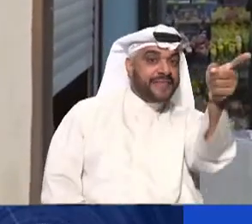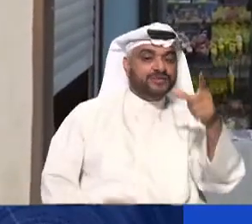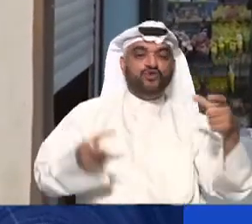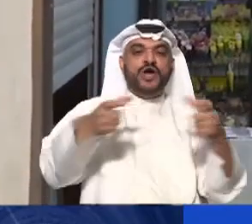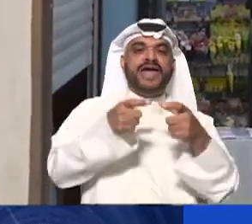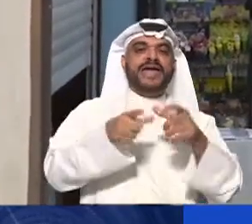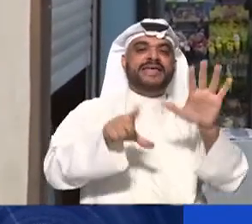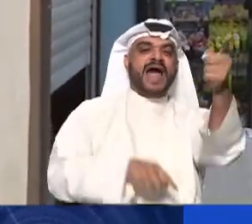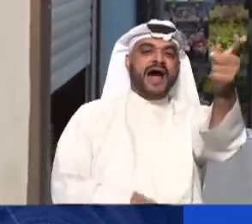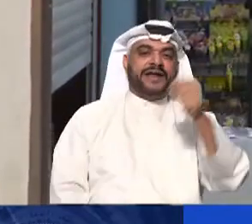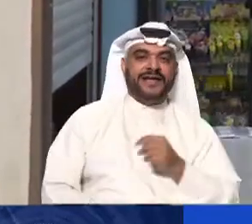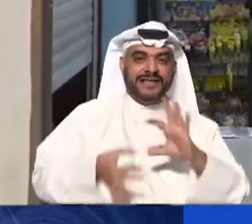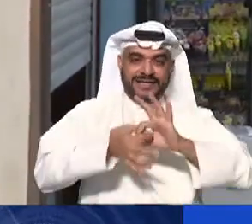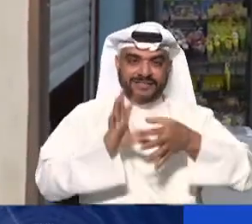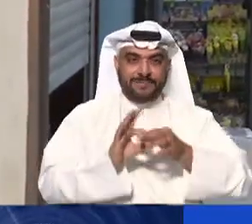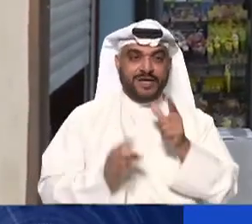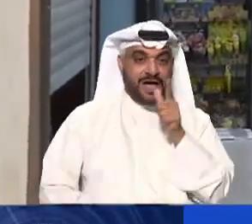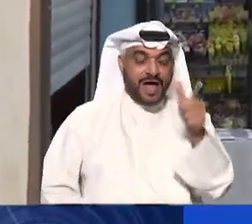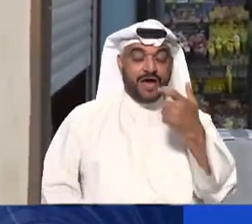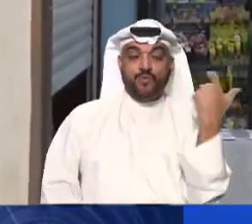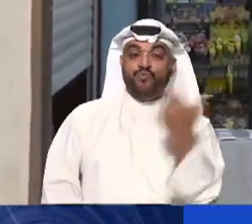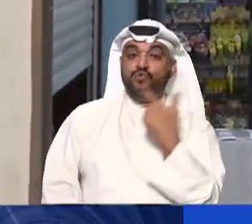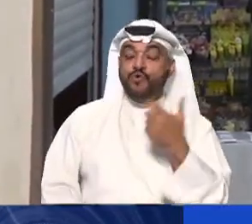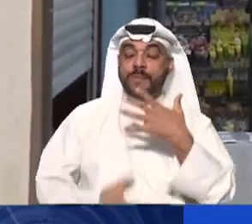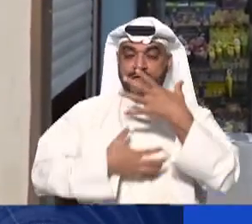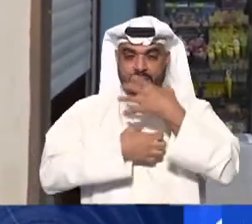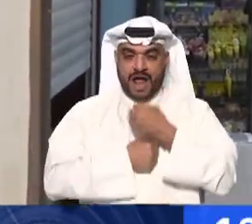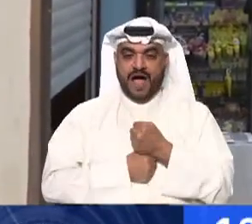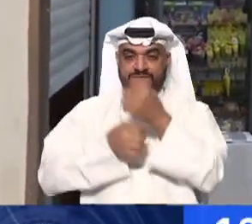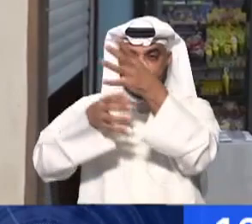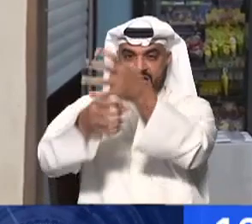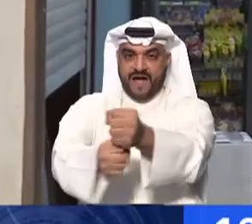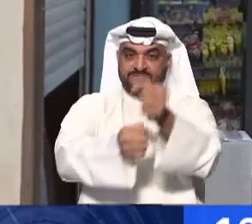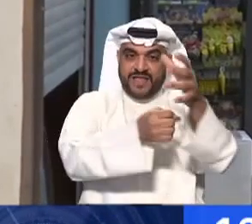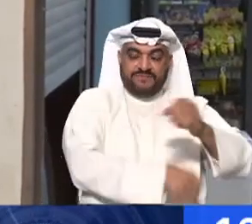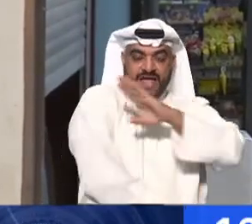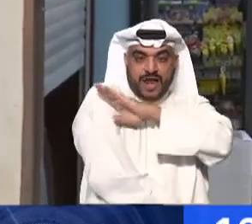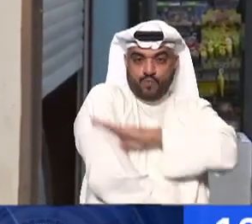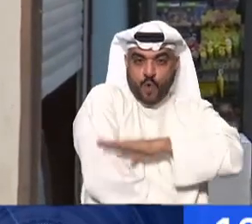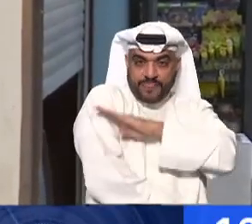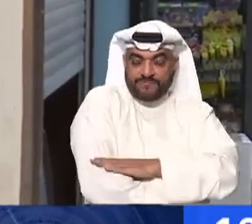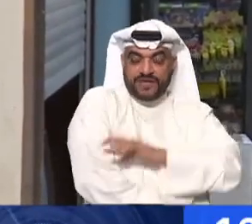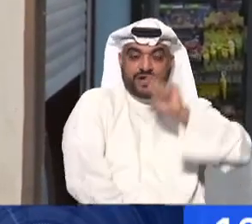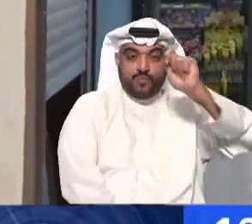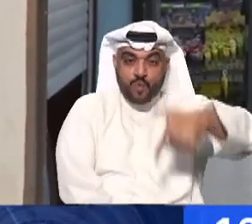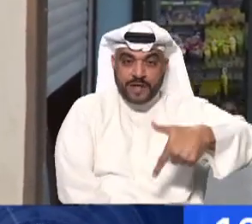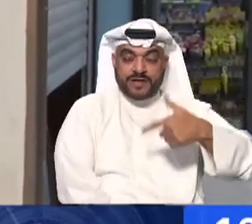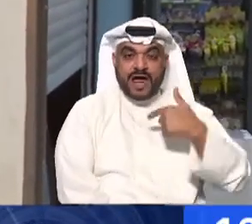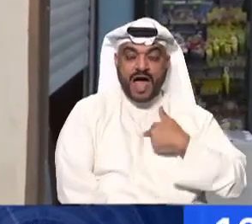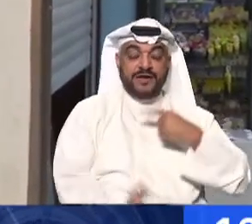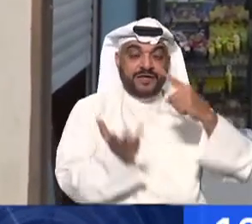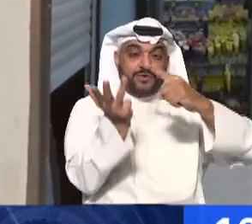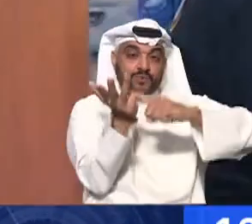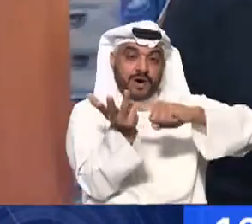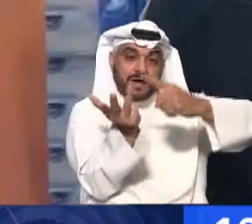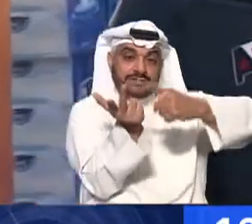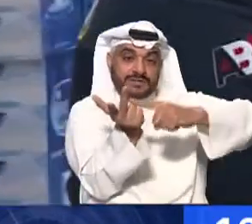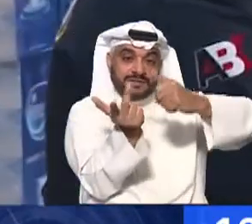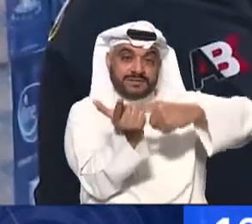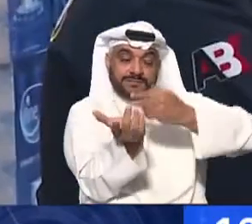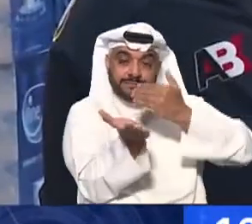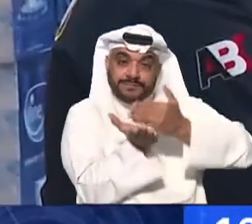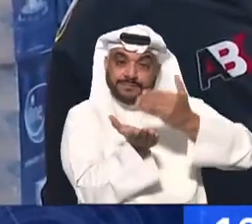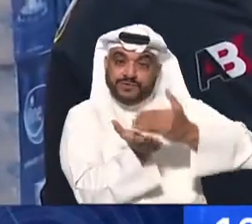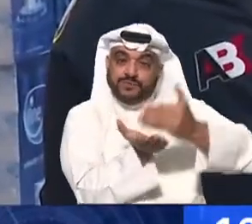سلامة مرتادين السوق ونحافظ على سلامة موظفينا، فبالتالي وضعنا مجموعة اشتراطات واتخذنا